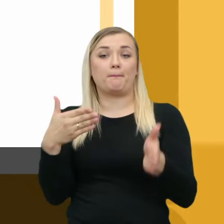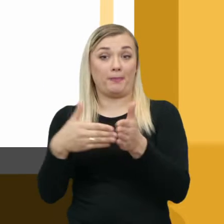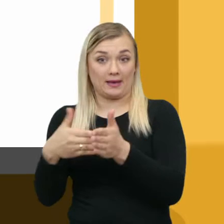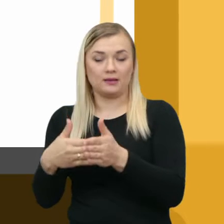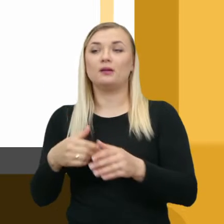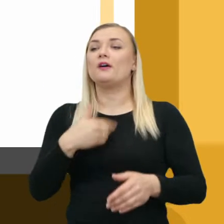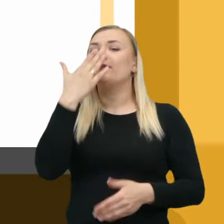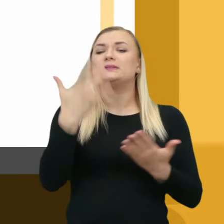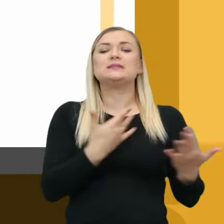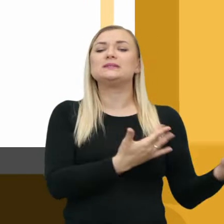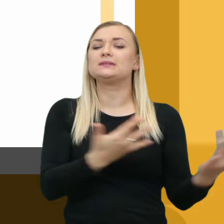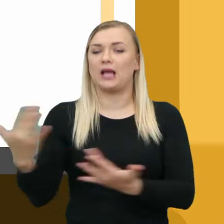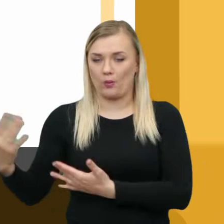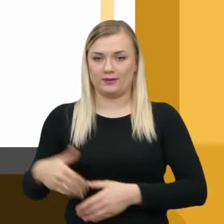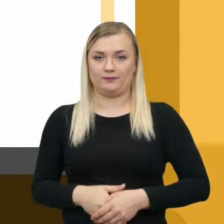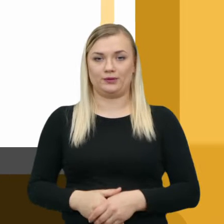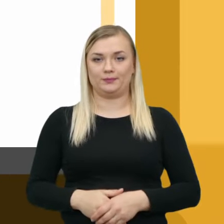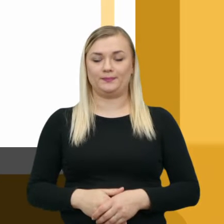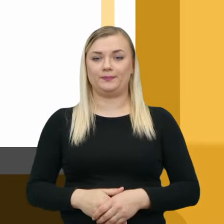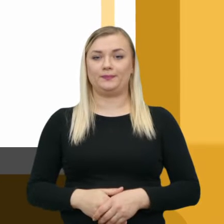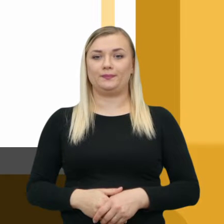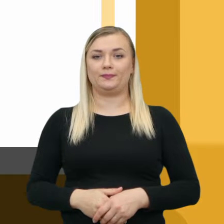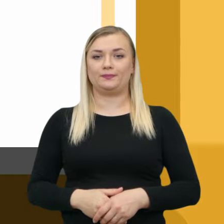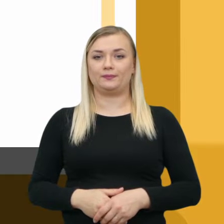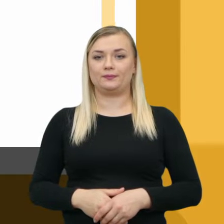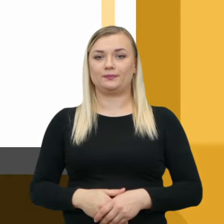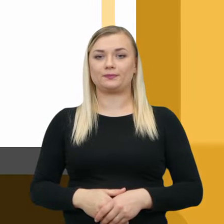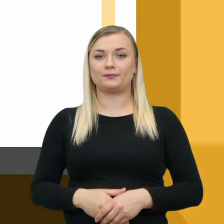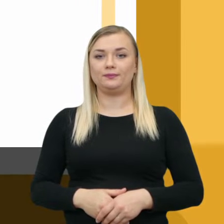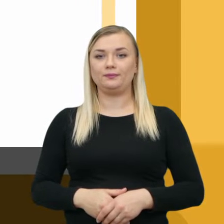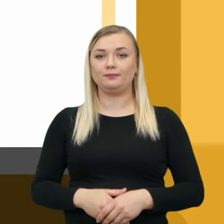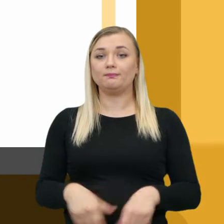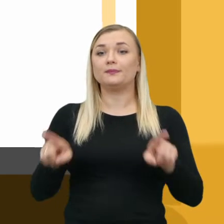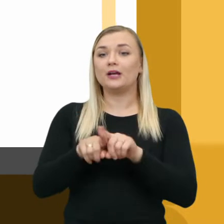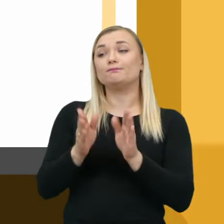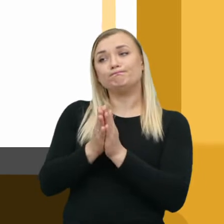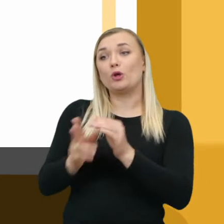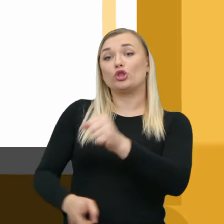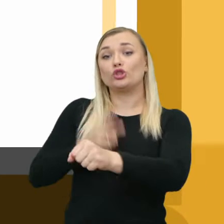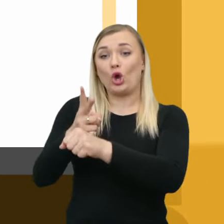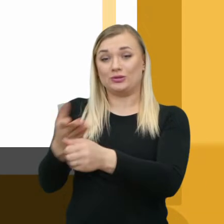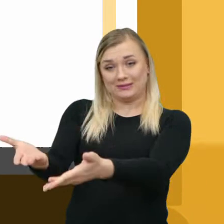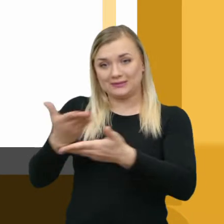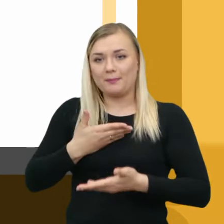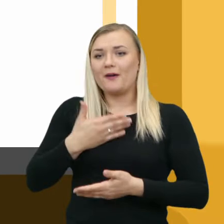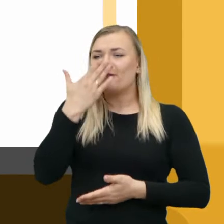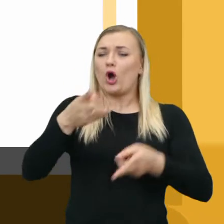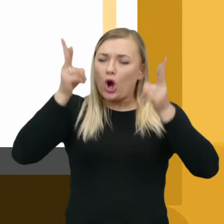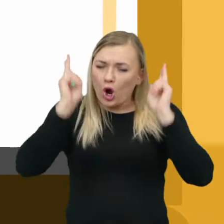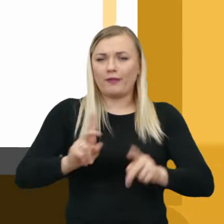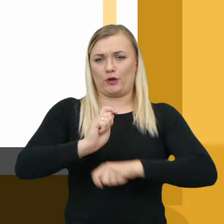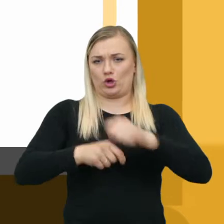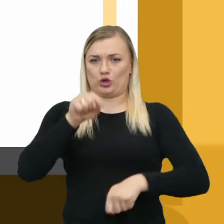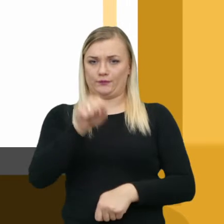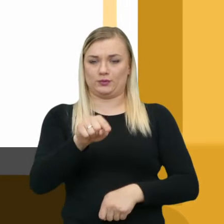określenie bariery oraz interes faktyczny, jeśli nie wykazaliśmy go wcześniej, propozycję zapewnienia